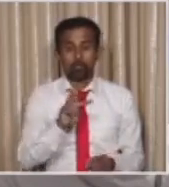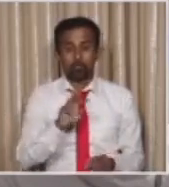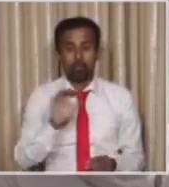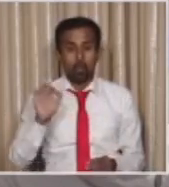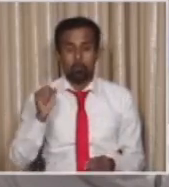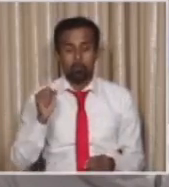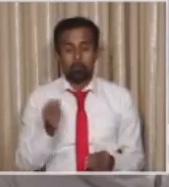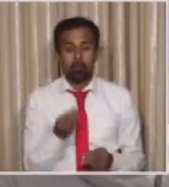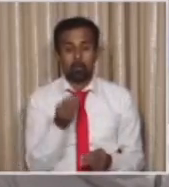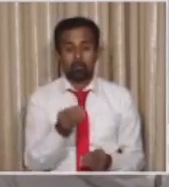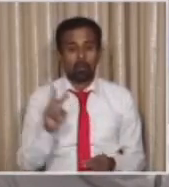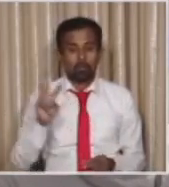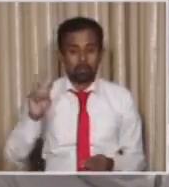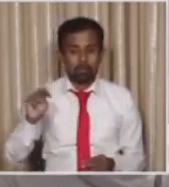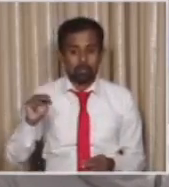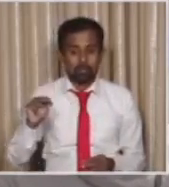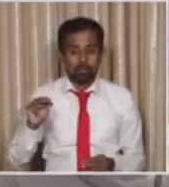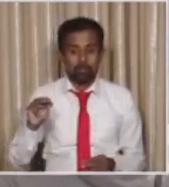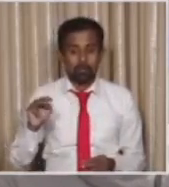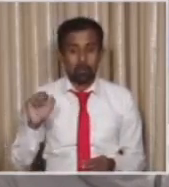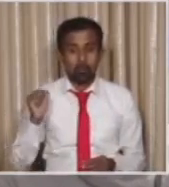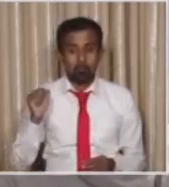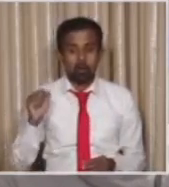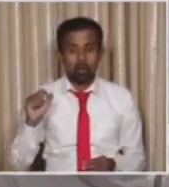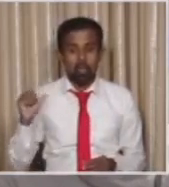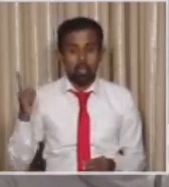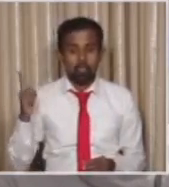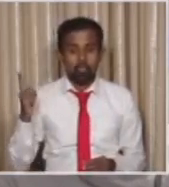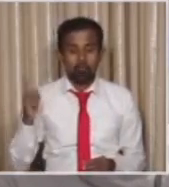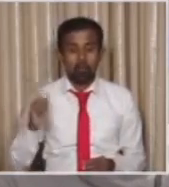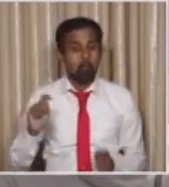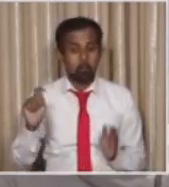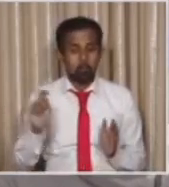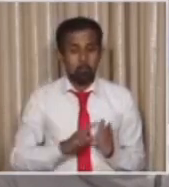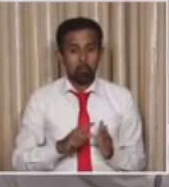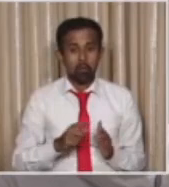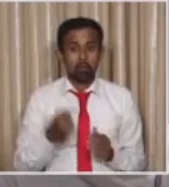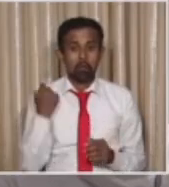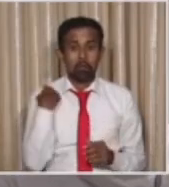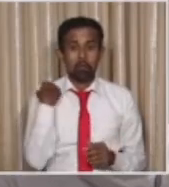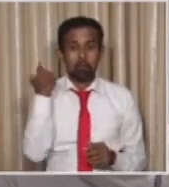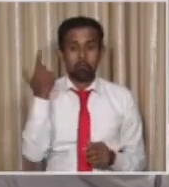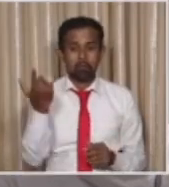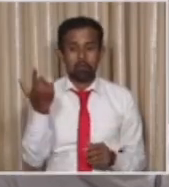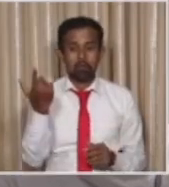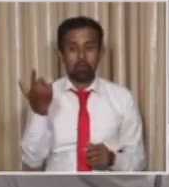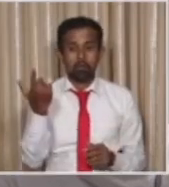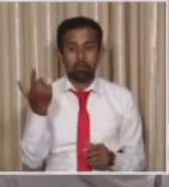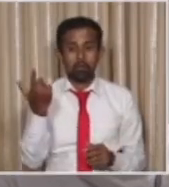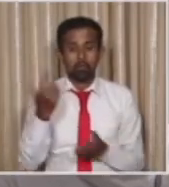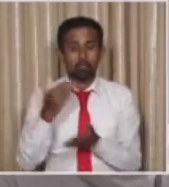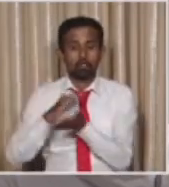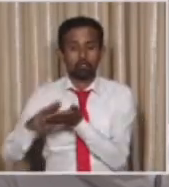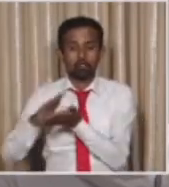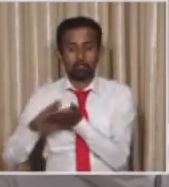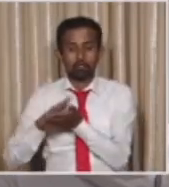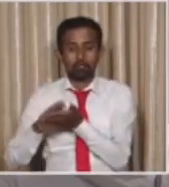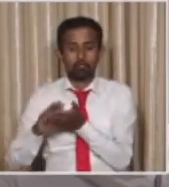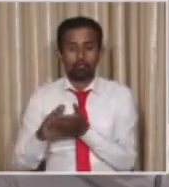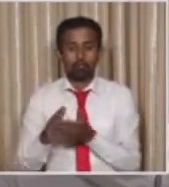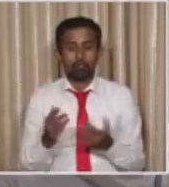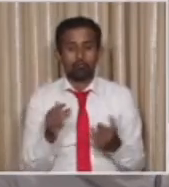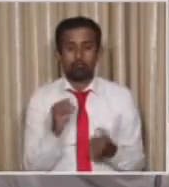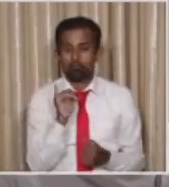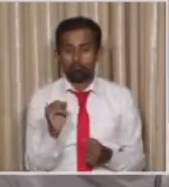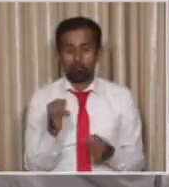පුළුවන් දෙයට රුපියල් 30ක් රුපියල් 50ක් රුපියල් 70ක් අය කරලා ඊළඟ ධනපතියන් සානසලසීමේ